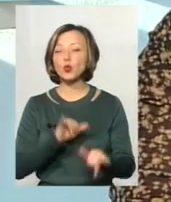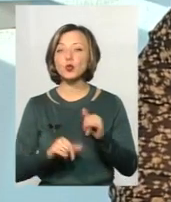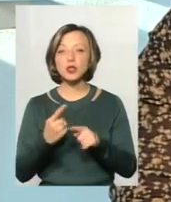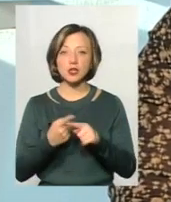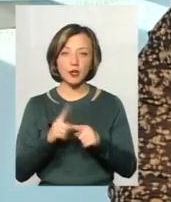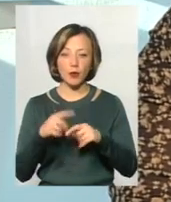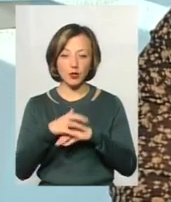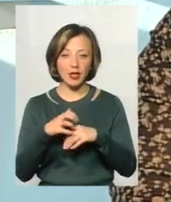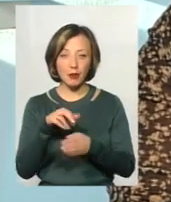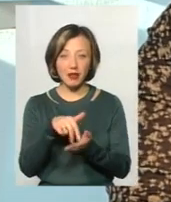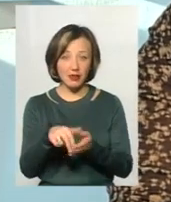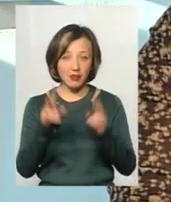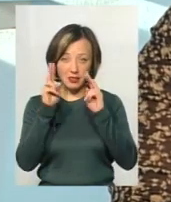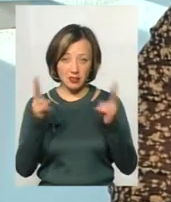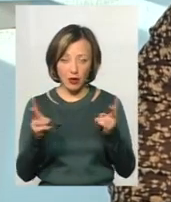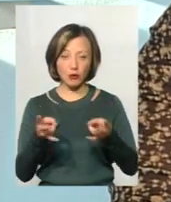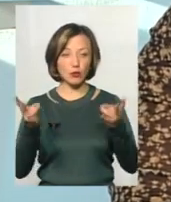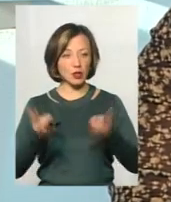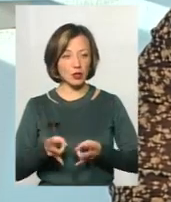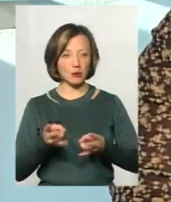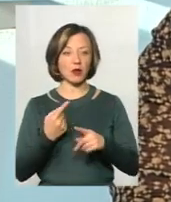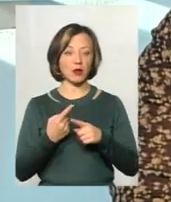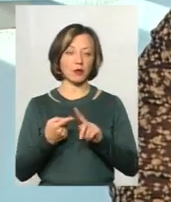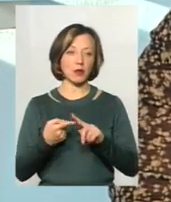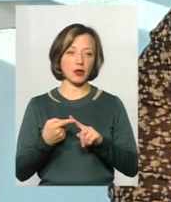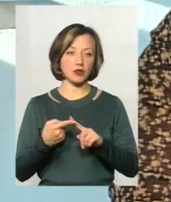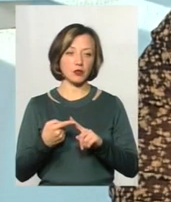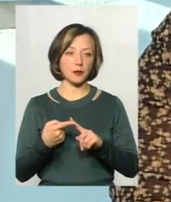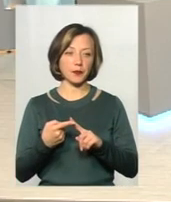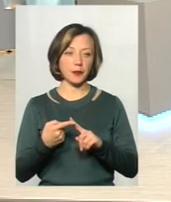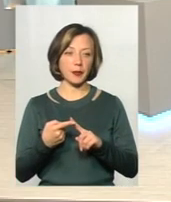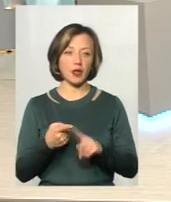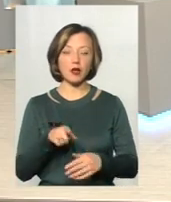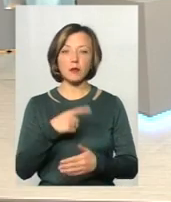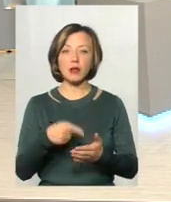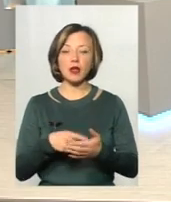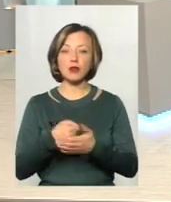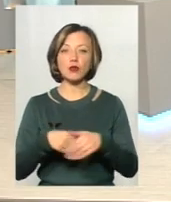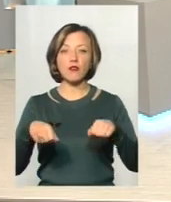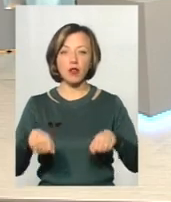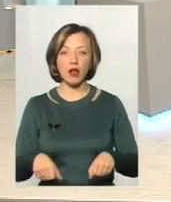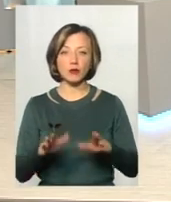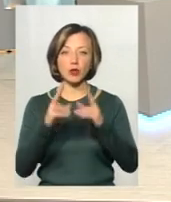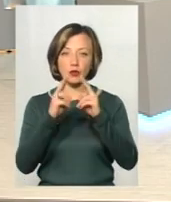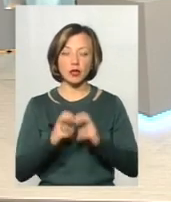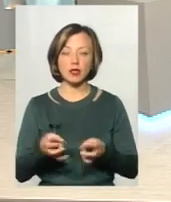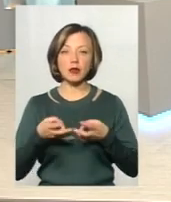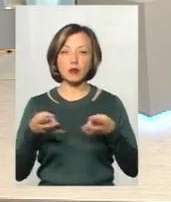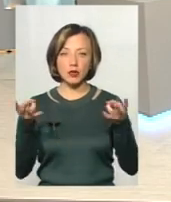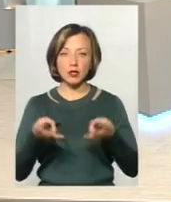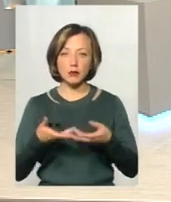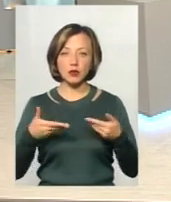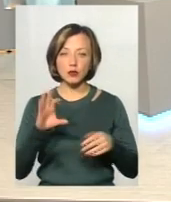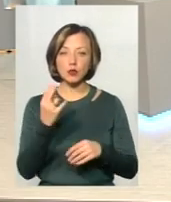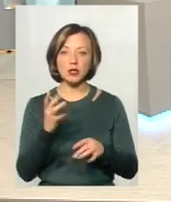котеням. Вони не знають. Тобто потрібно, по-перше, також це питання буде до влади, буде розглядатися, нам потрібна буде якась